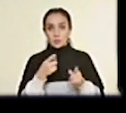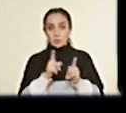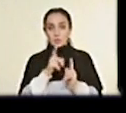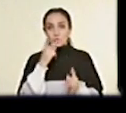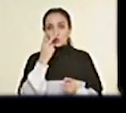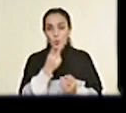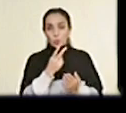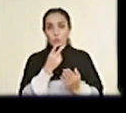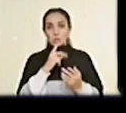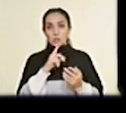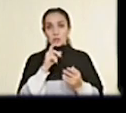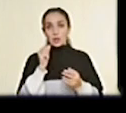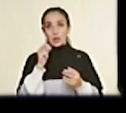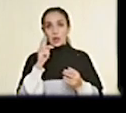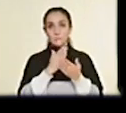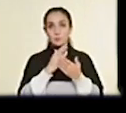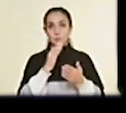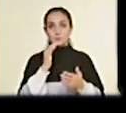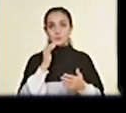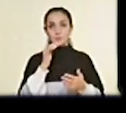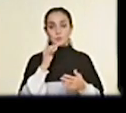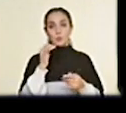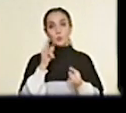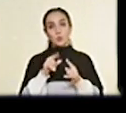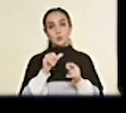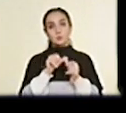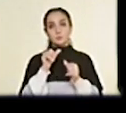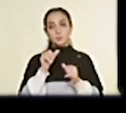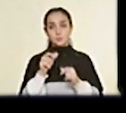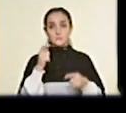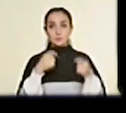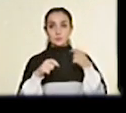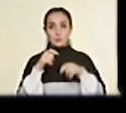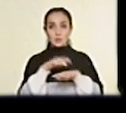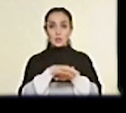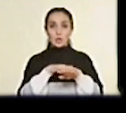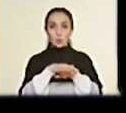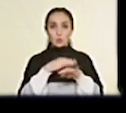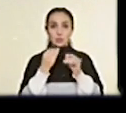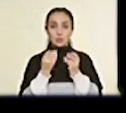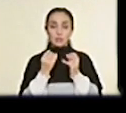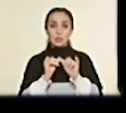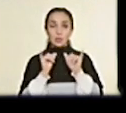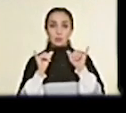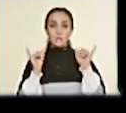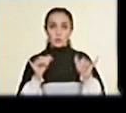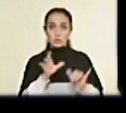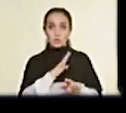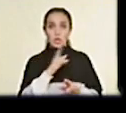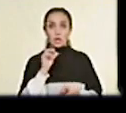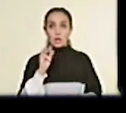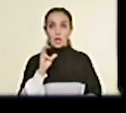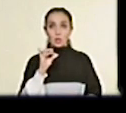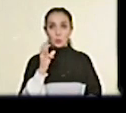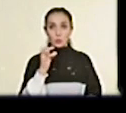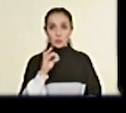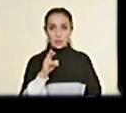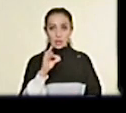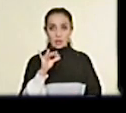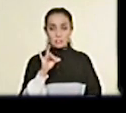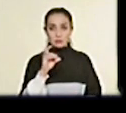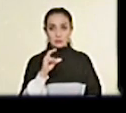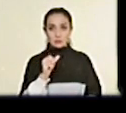ko'rinishdagi alifbo mavjud bo'lgan. Bundan tashqari savdo aloqalari yana ham rivojlanib ketadi ushbu koloniyalarda